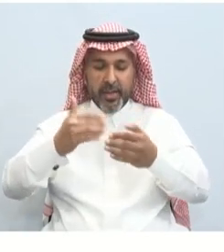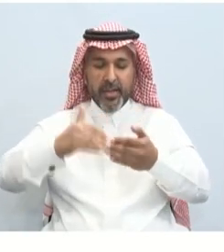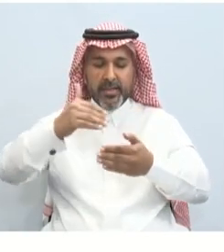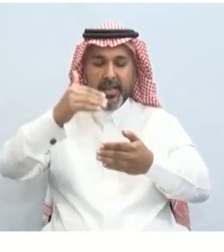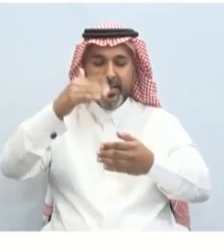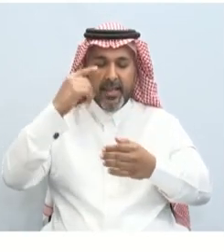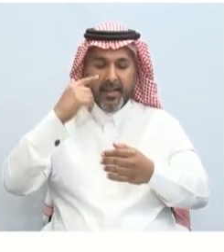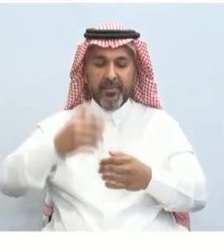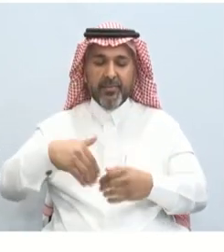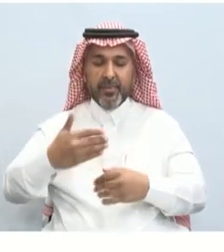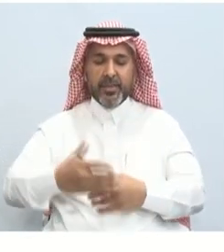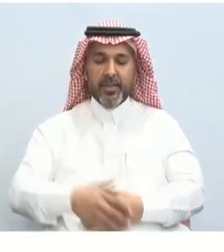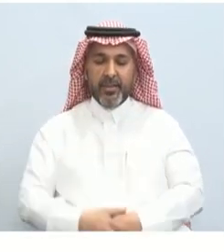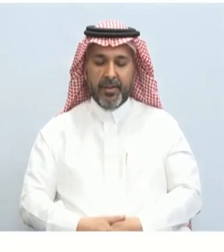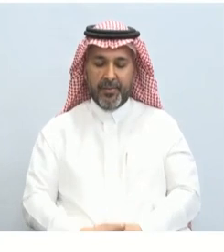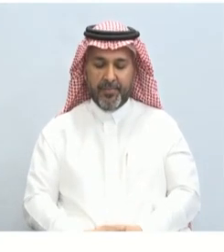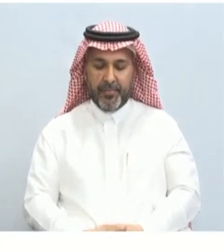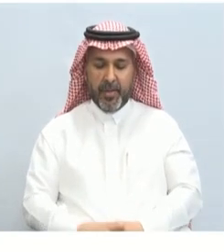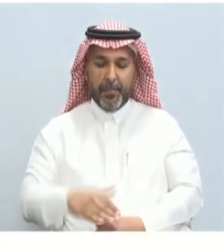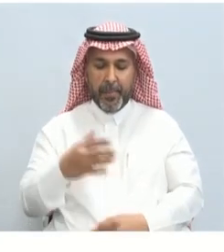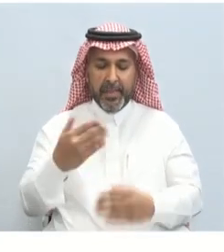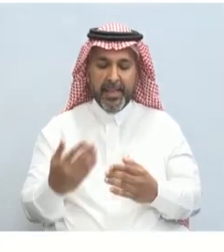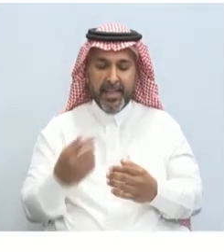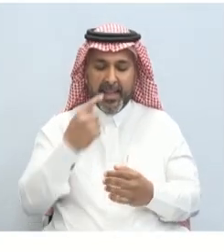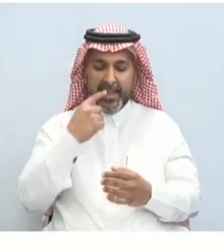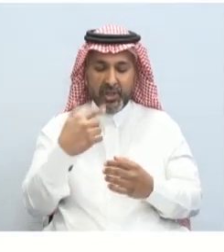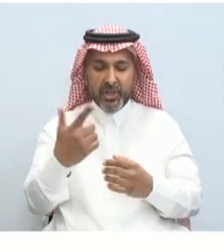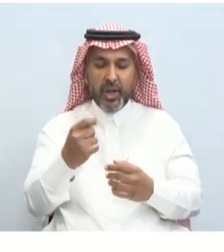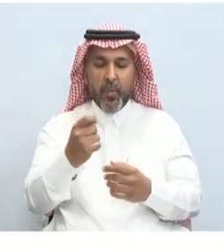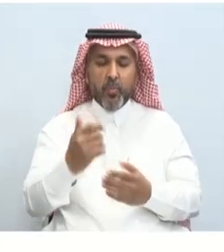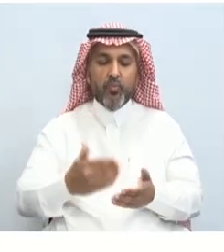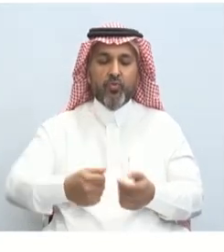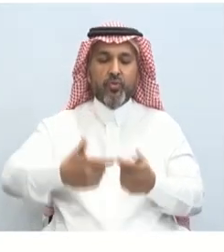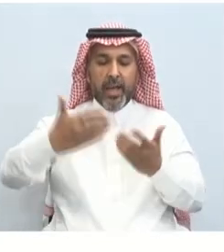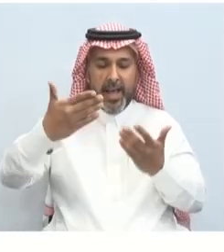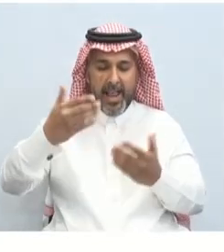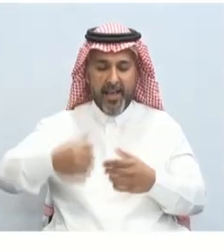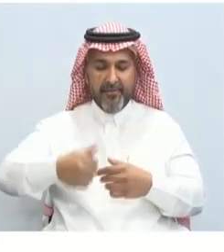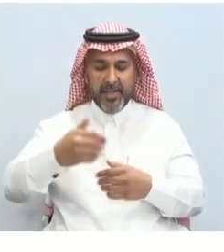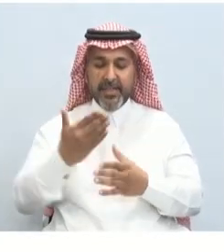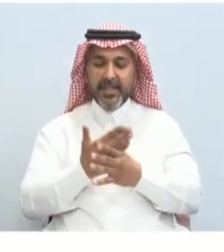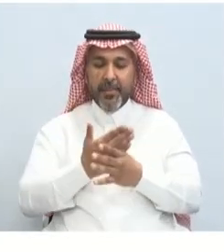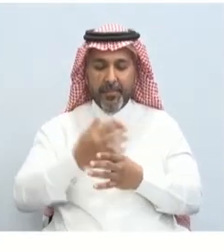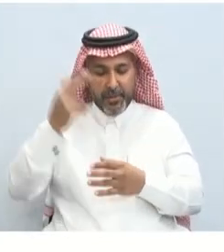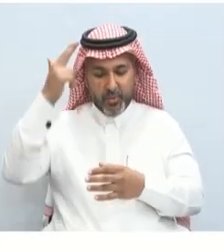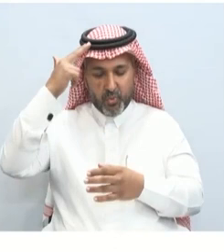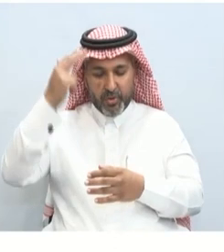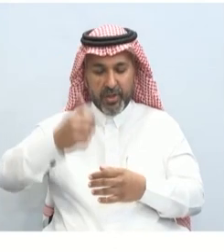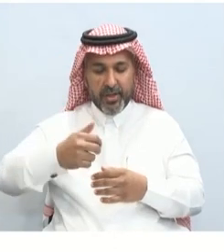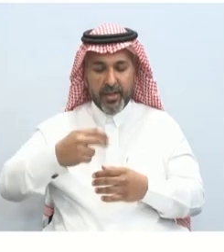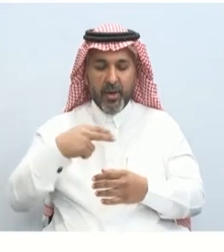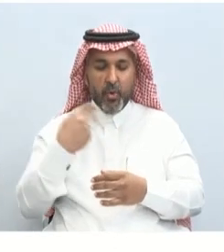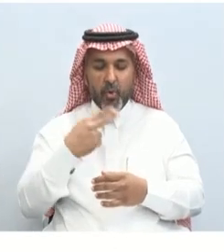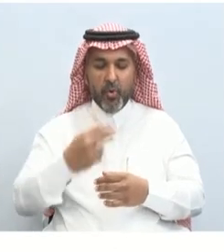يؤدي الى زياده متوسط الدخل السنوي للفرد فان نجاح المملكه العربيه السعوديه او الحكومه السعوديه